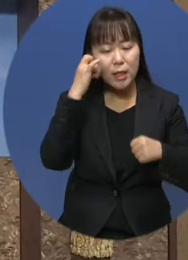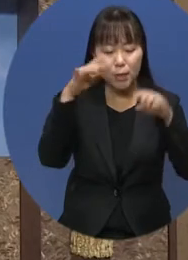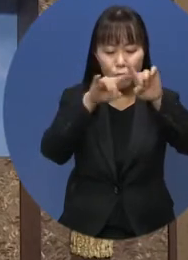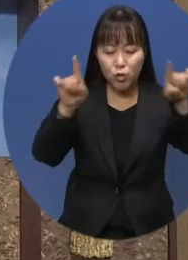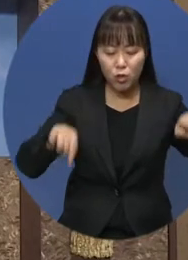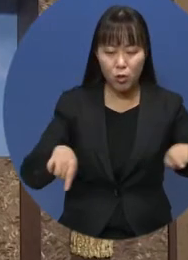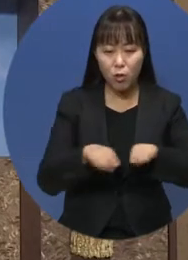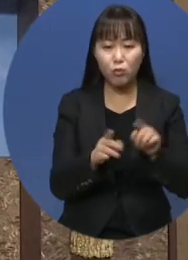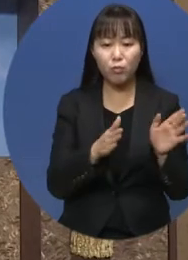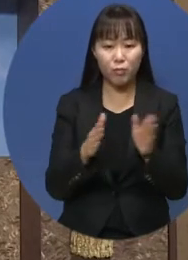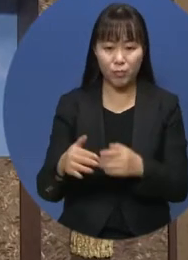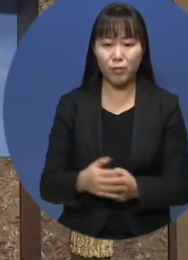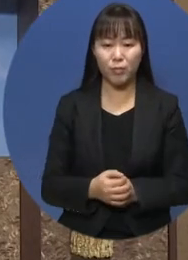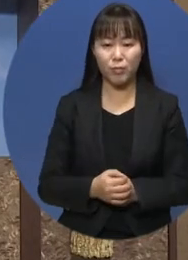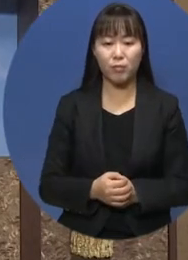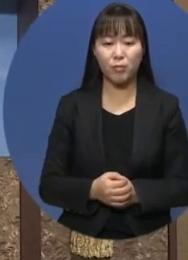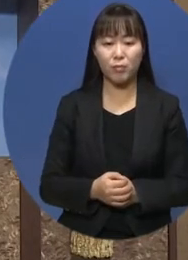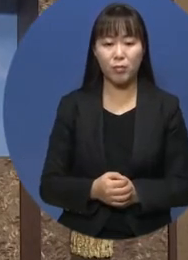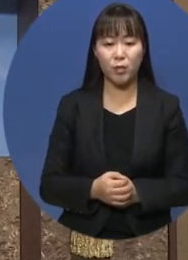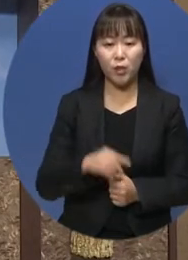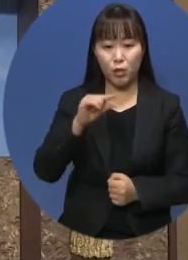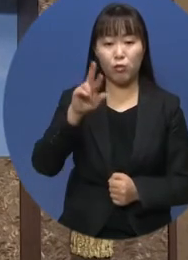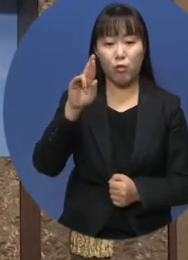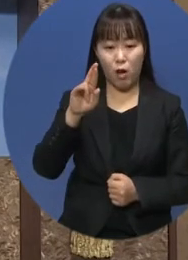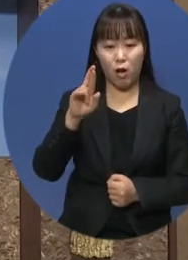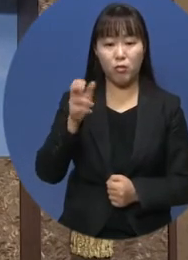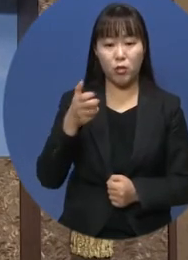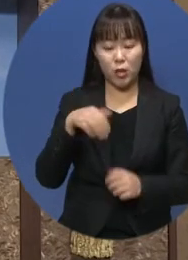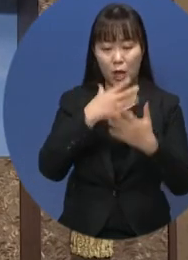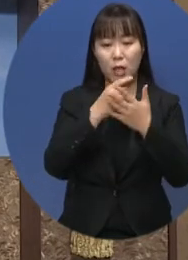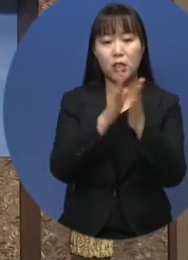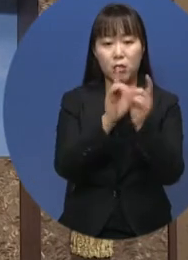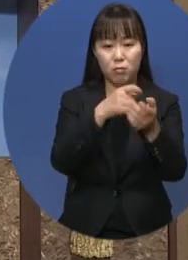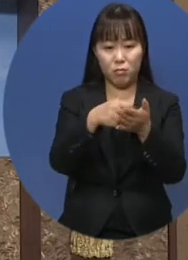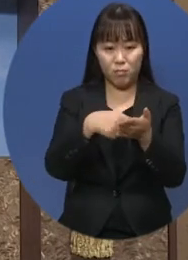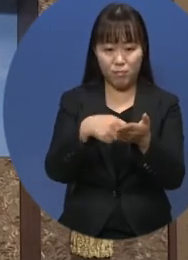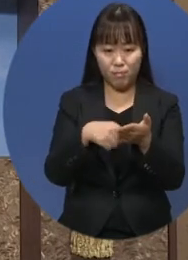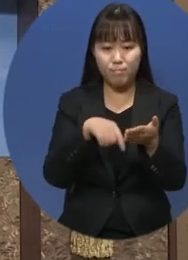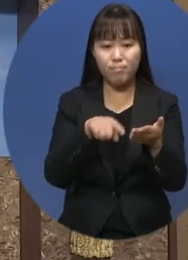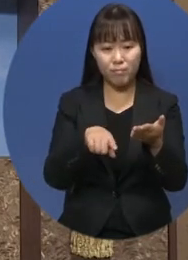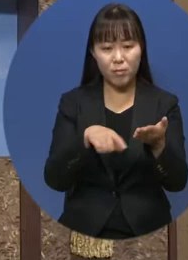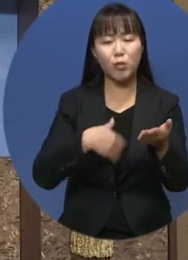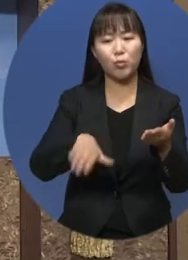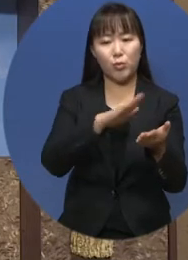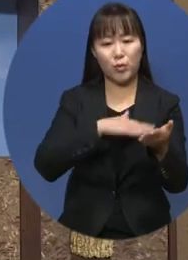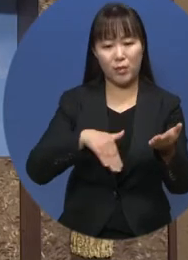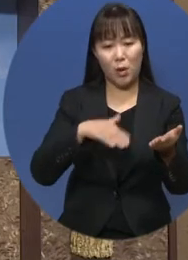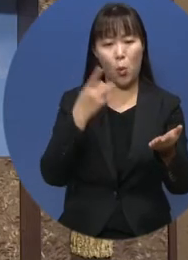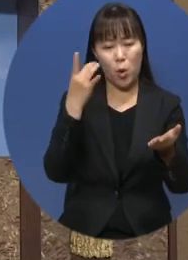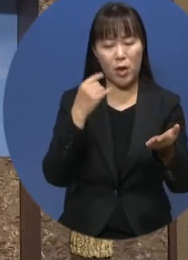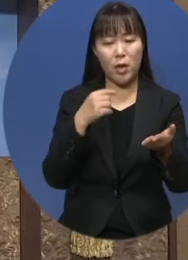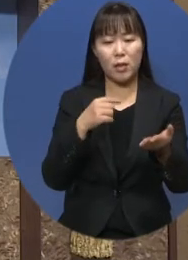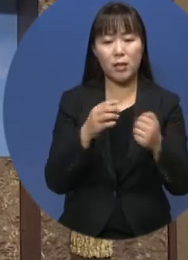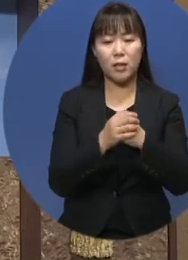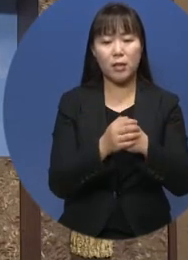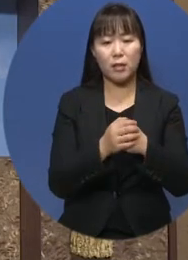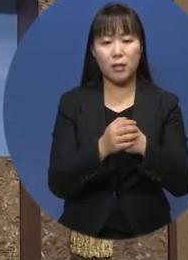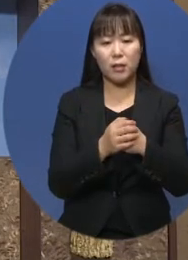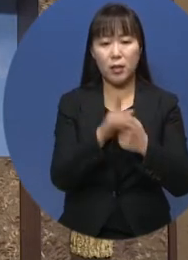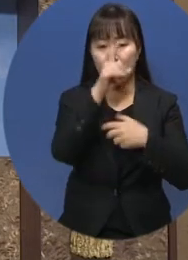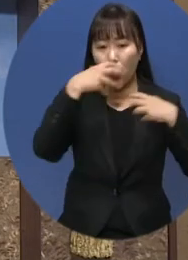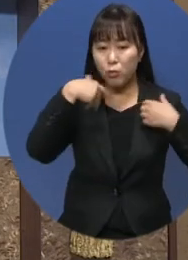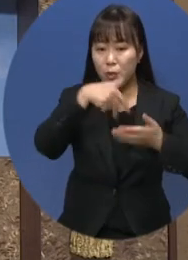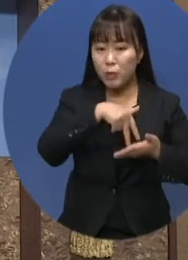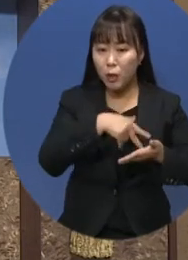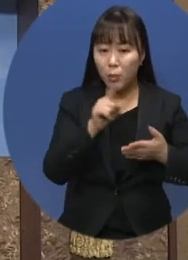만들었어요 아 그 문야엘 짝 하고 나오기 이전에 이전 자숙 애를 썼죠 수기로 쓰는 것을 저희는 원래 제 대본 에서는 재난안전대책본부